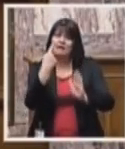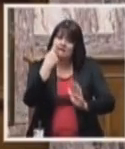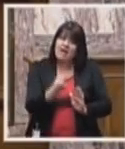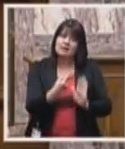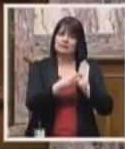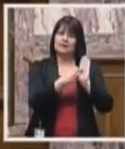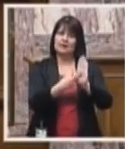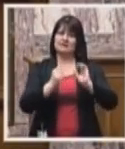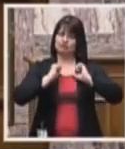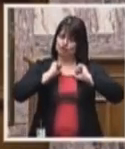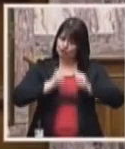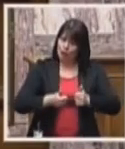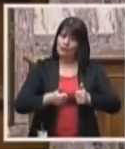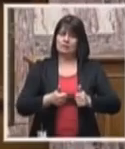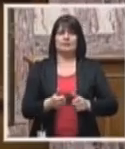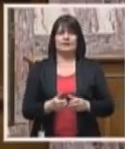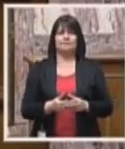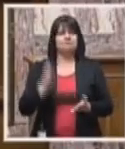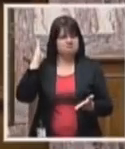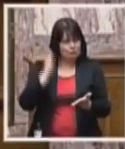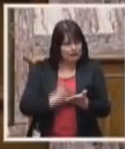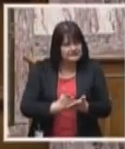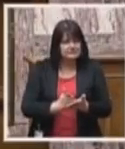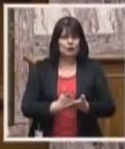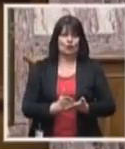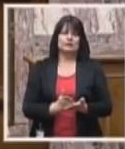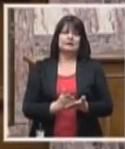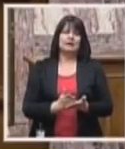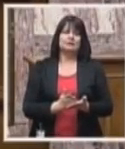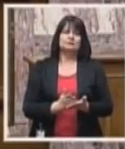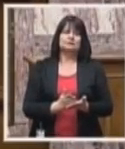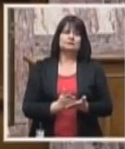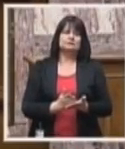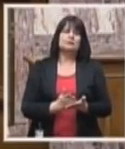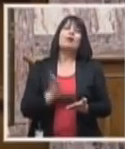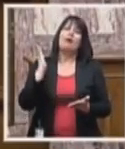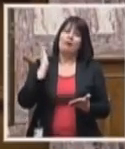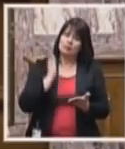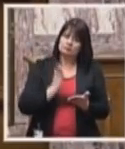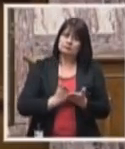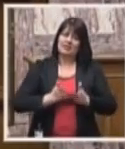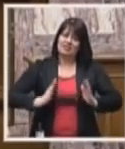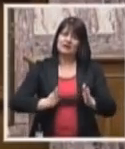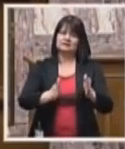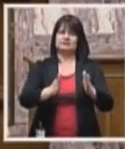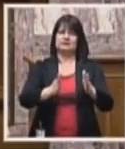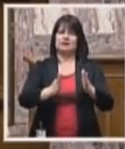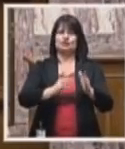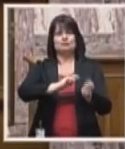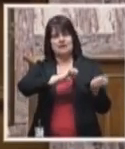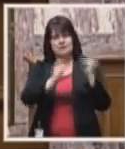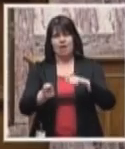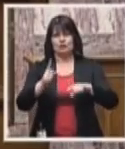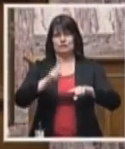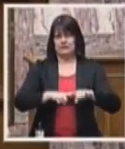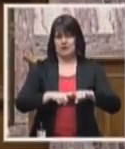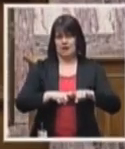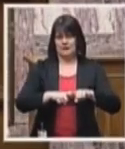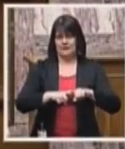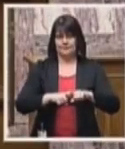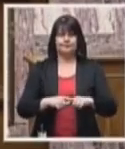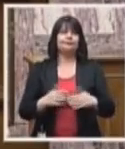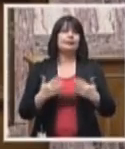μας τόλμης, της δικιάς μας αποφασιστικότητας και με αυτή την αποφασιστικότητα θα συνεχίσουμε για να αλλάξει αυτή η χώρα.